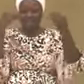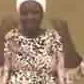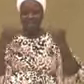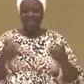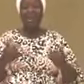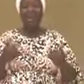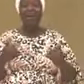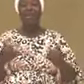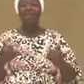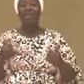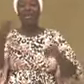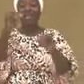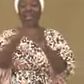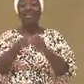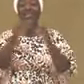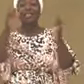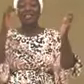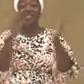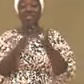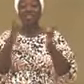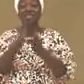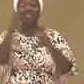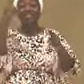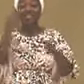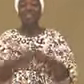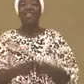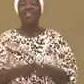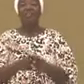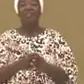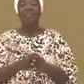nommément au nom de jésus